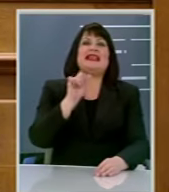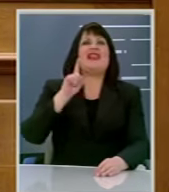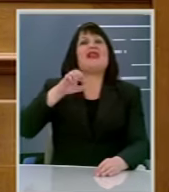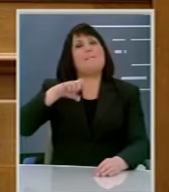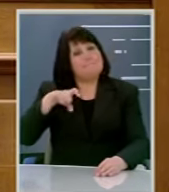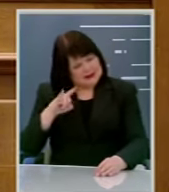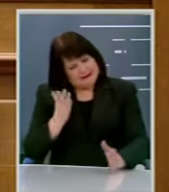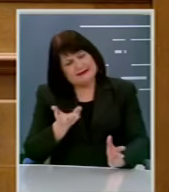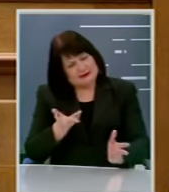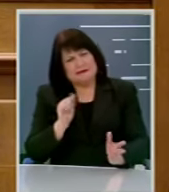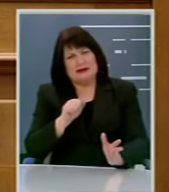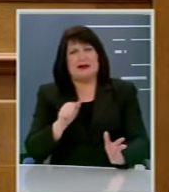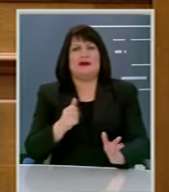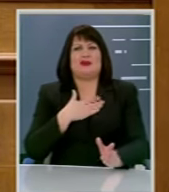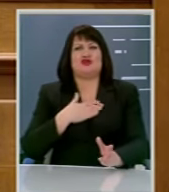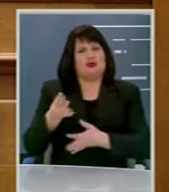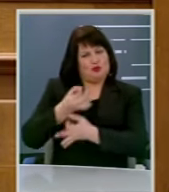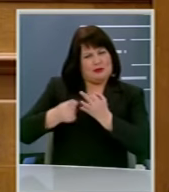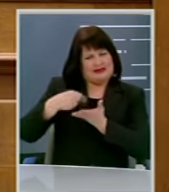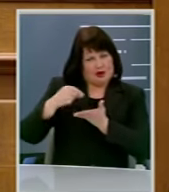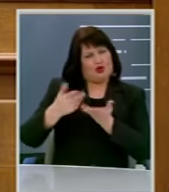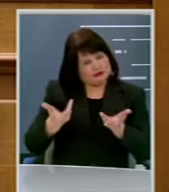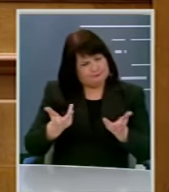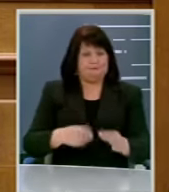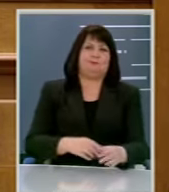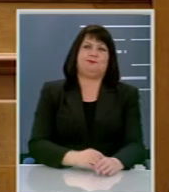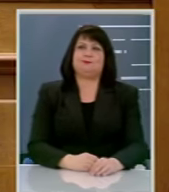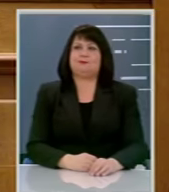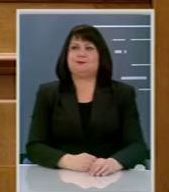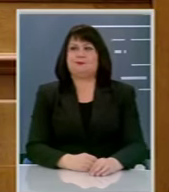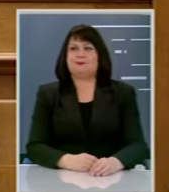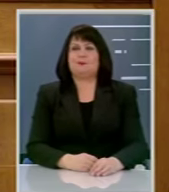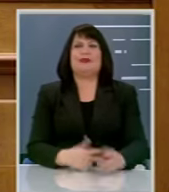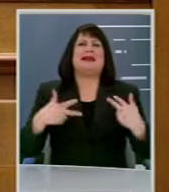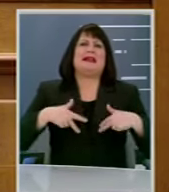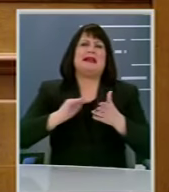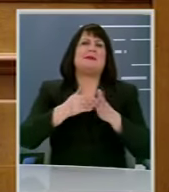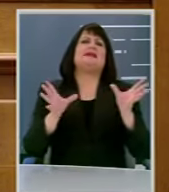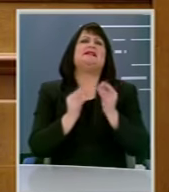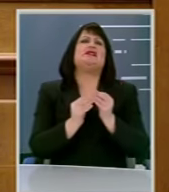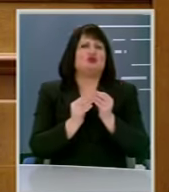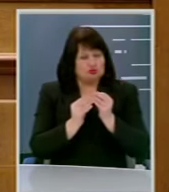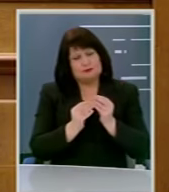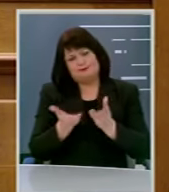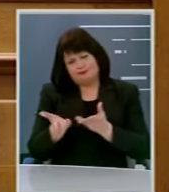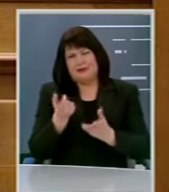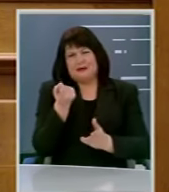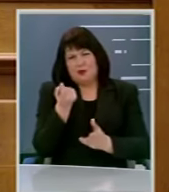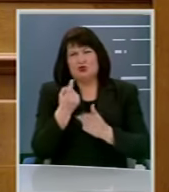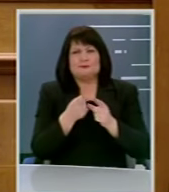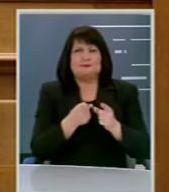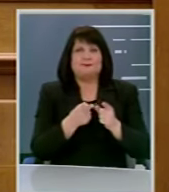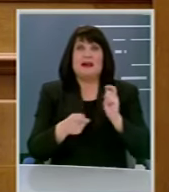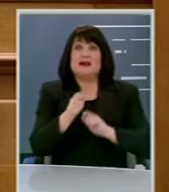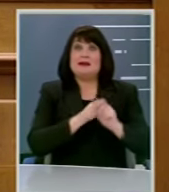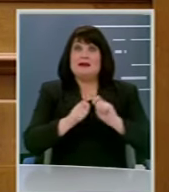προϊόντων. Λοιπόν, ευχαριστώ. Λοιπόν, μακάρι να συζητήσουμε υγιείς οργανισμούς. Μακάρι. Αν διαβάσετε